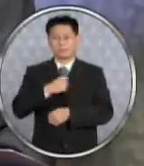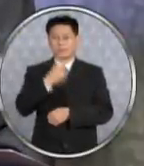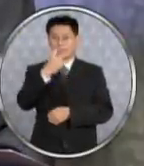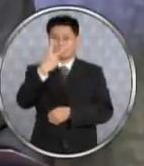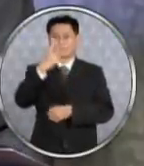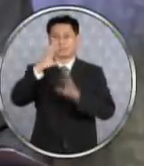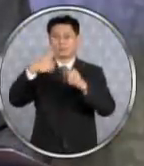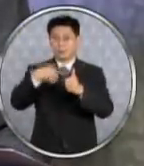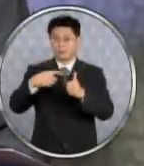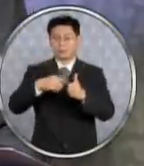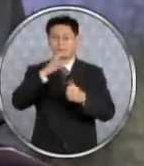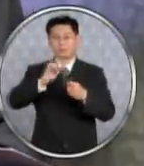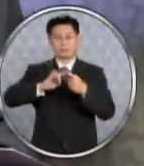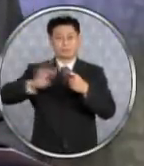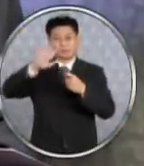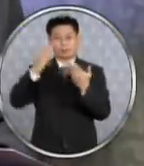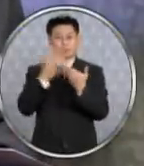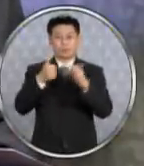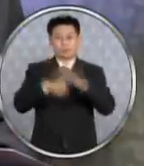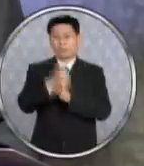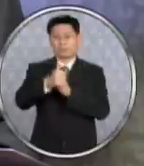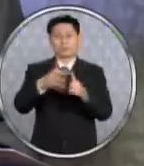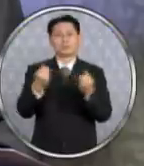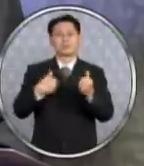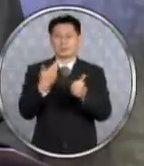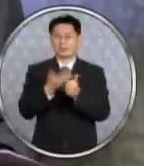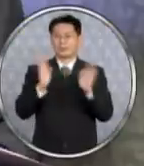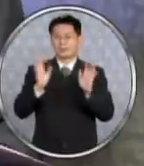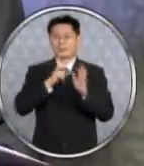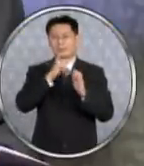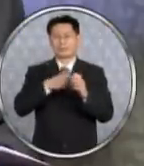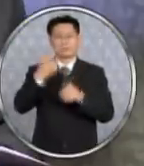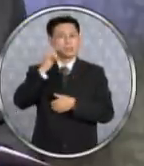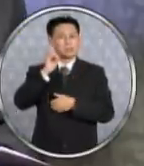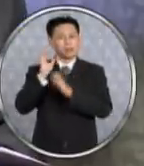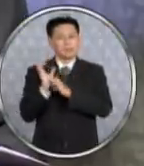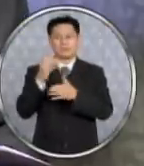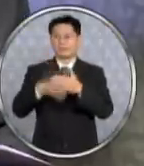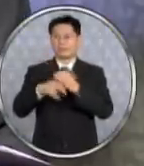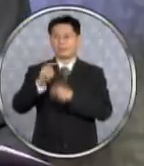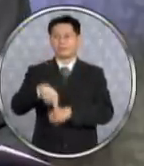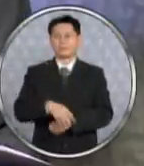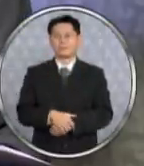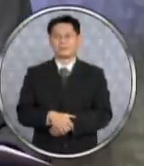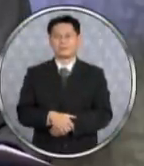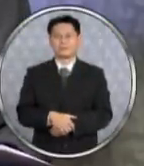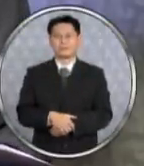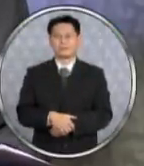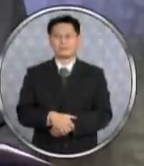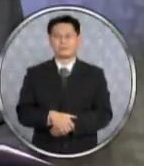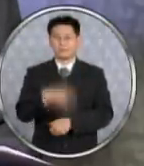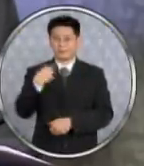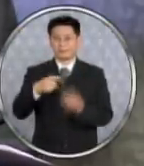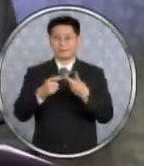教、高中职免试入学，减轻孩子与家长的负担和压力。那